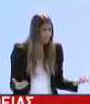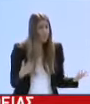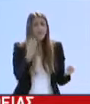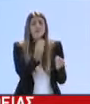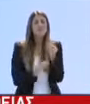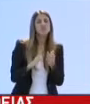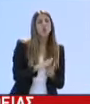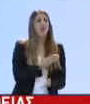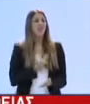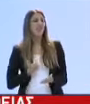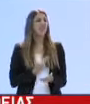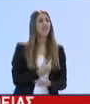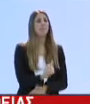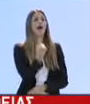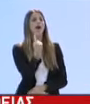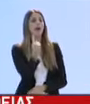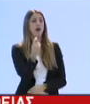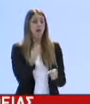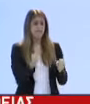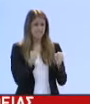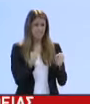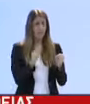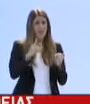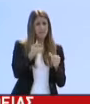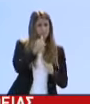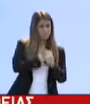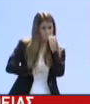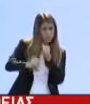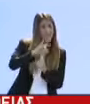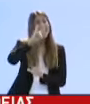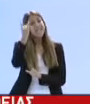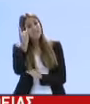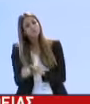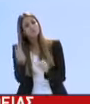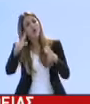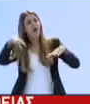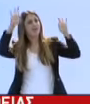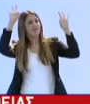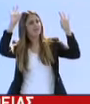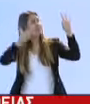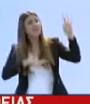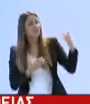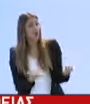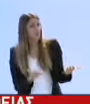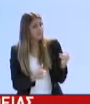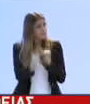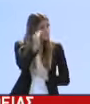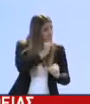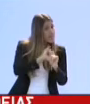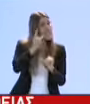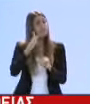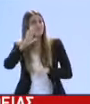βασικό δίλημα είναι ένα. Στασιμότητα και οπισθοδρόμηση ή νέο ξεκίνημα προς τα μπρος.